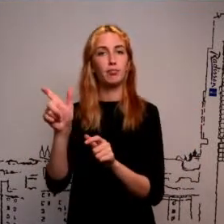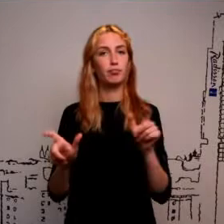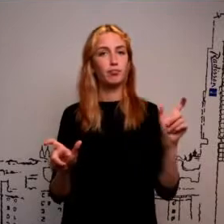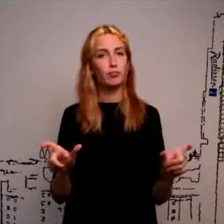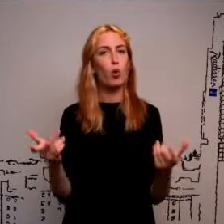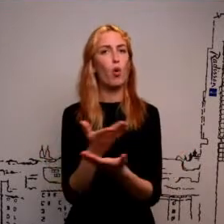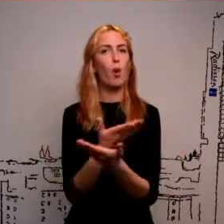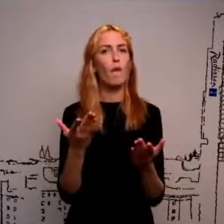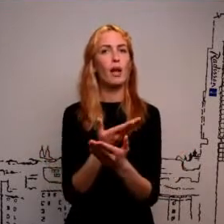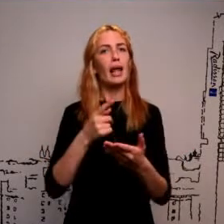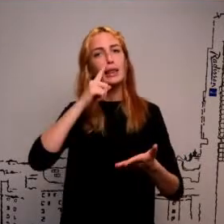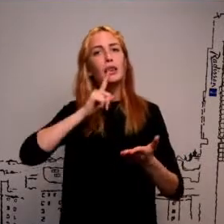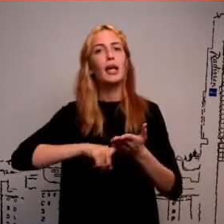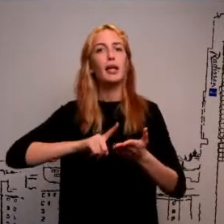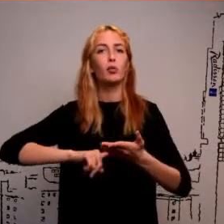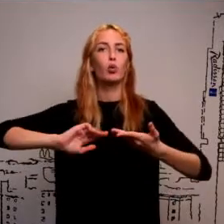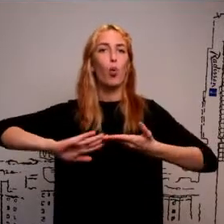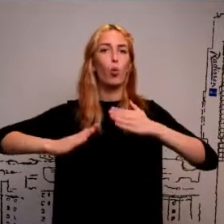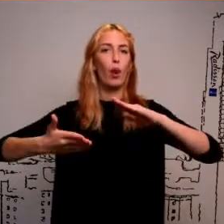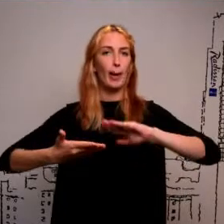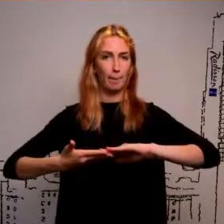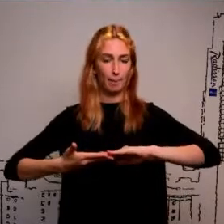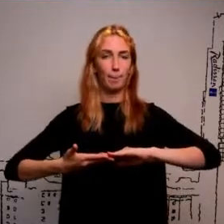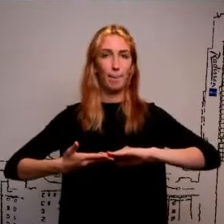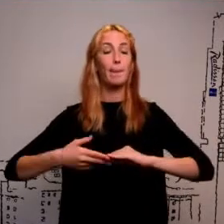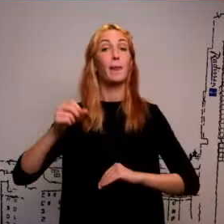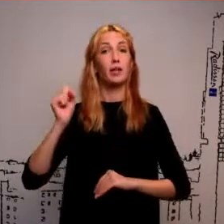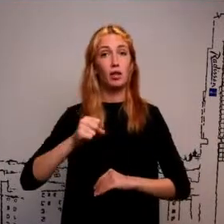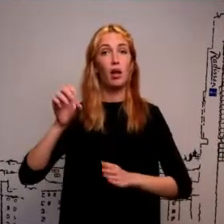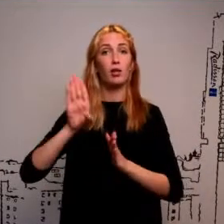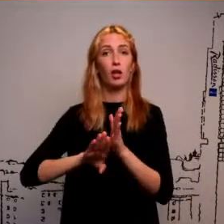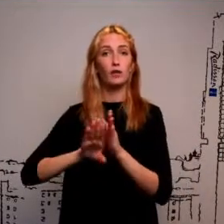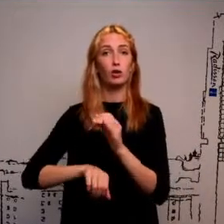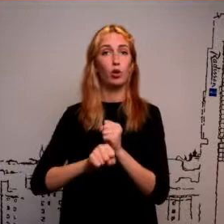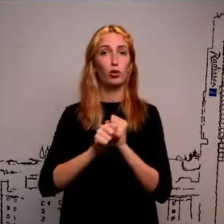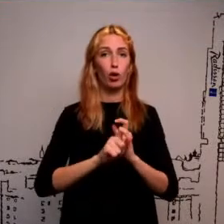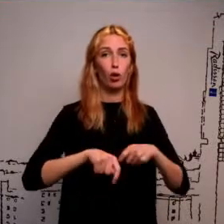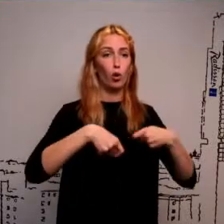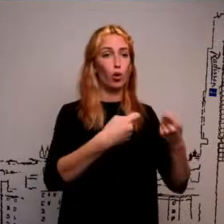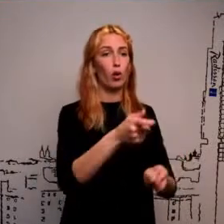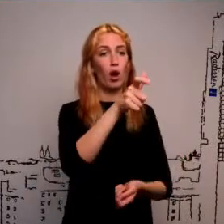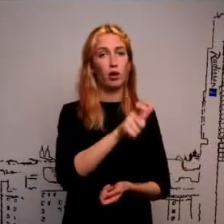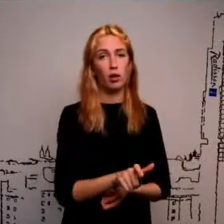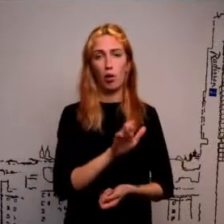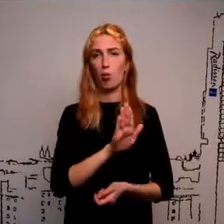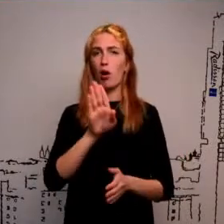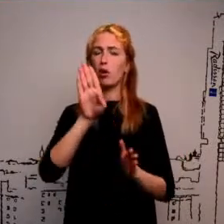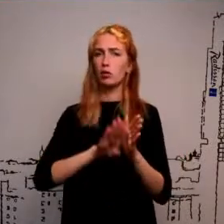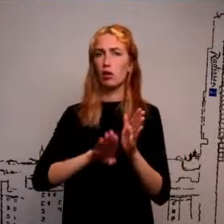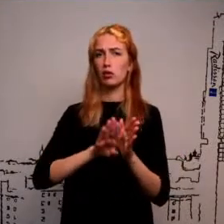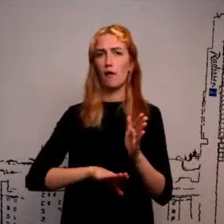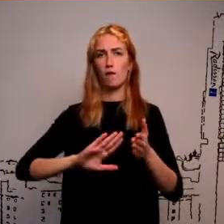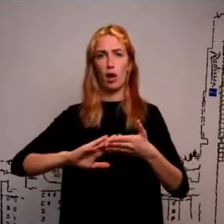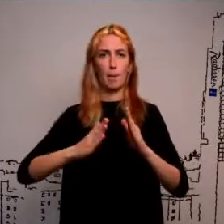lepivad kokku mingid tingimused. Et jah, üldjuhul on tööandjatel sellised tüüp